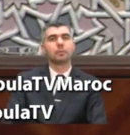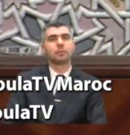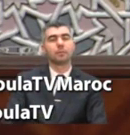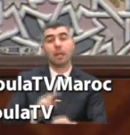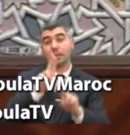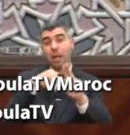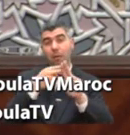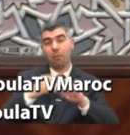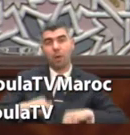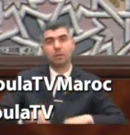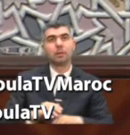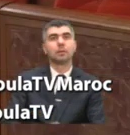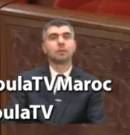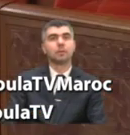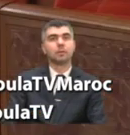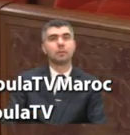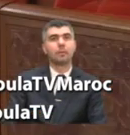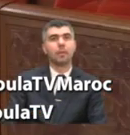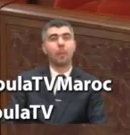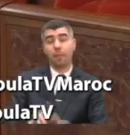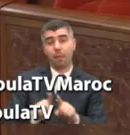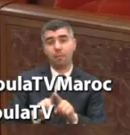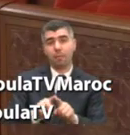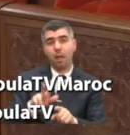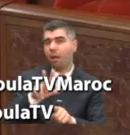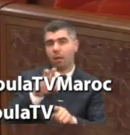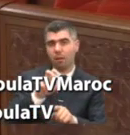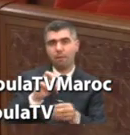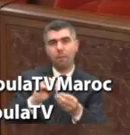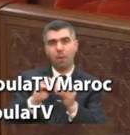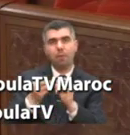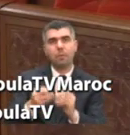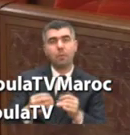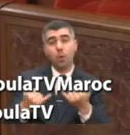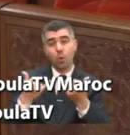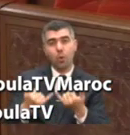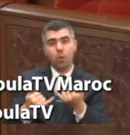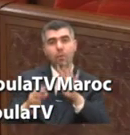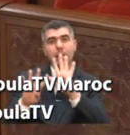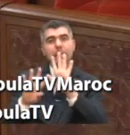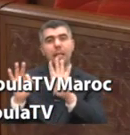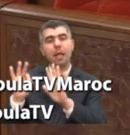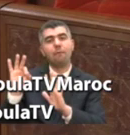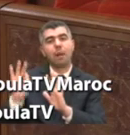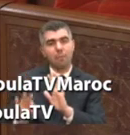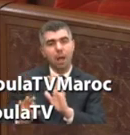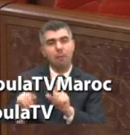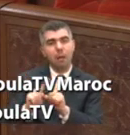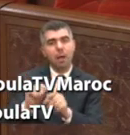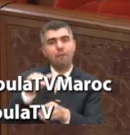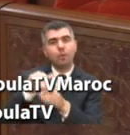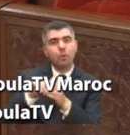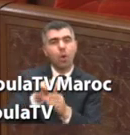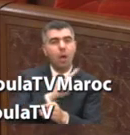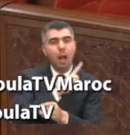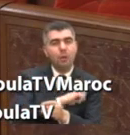سيد نائب المحترم، واعين بهذا الإشكال. اليوم اكثر من 90% ديال النفقات ديال صناديق التامين